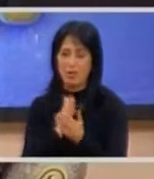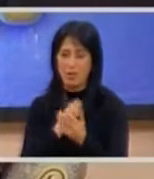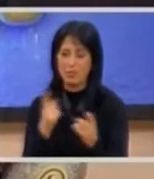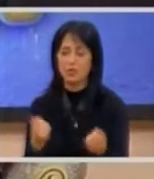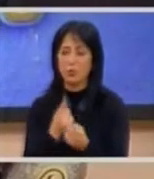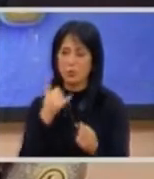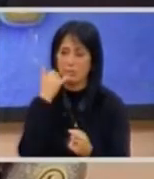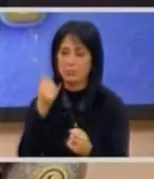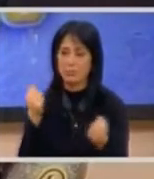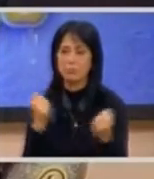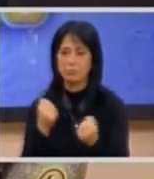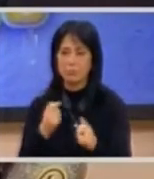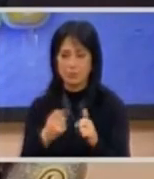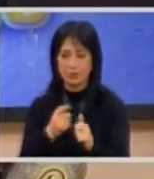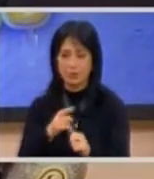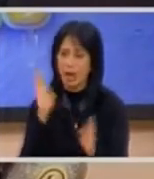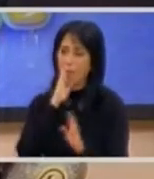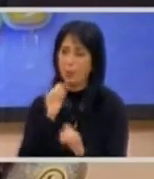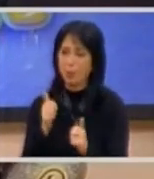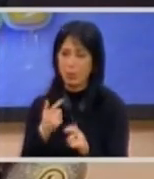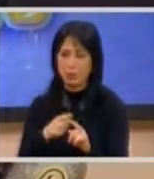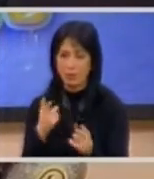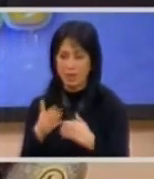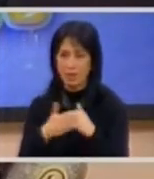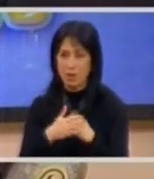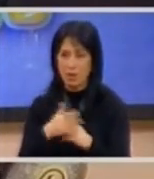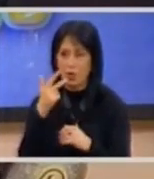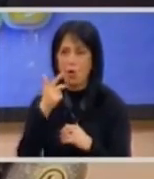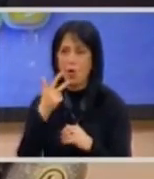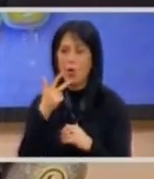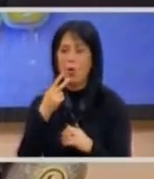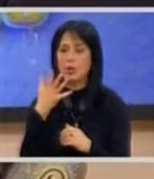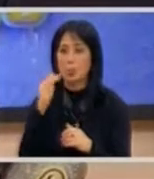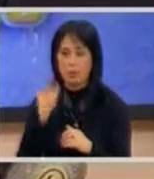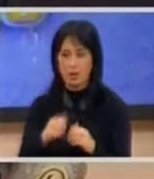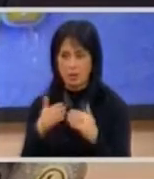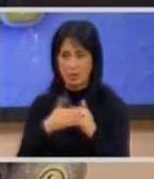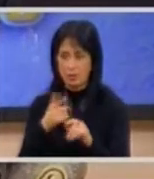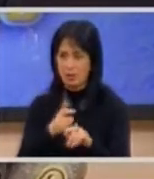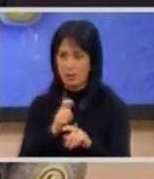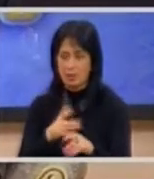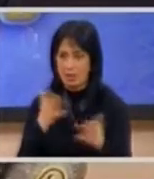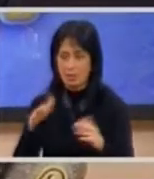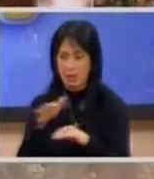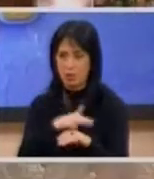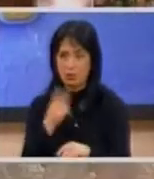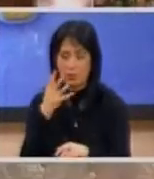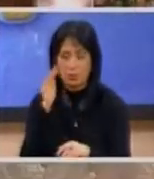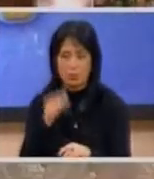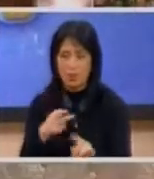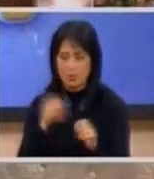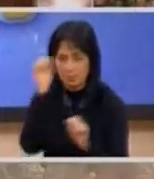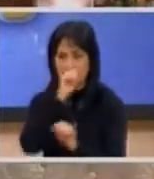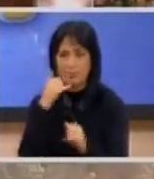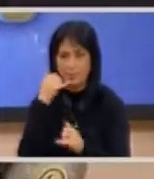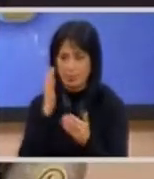რომ ვთქვათ, დღეის განმავლობაში დაახლოებით შემოდის 25000-მდე ზარი. ეს არის ძალიან დიდი ფართო მასშტაბი. აი ესეთ სახის ზარებს